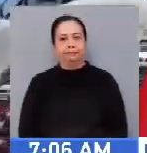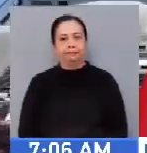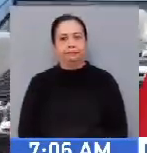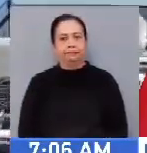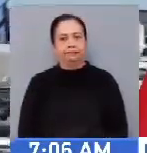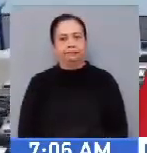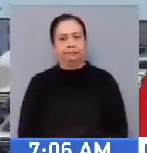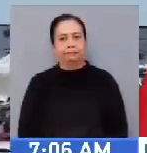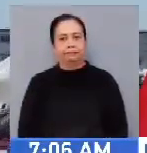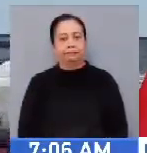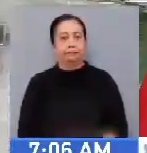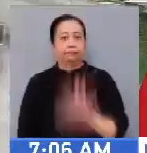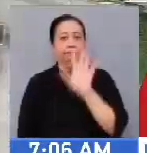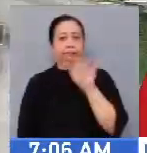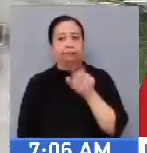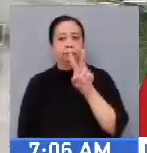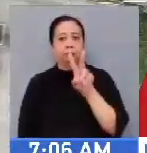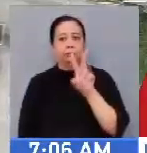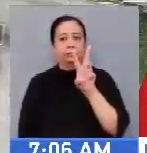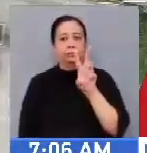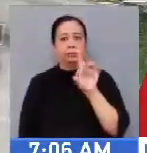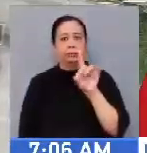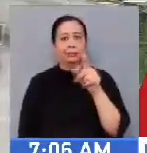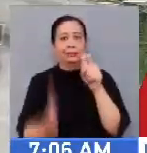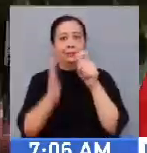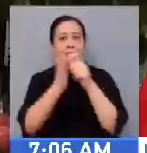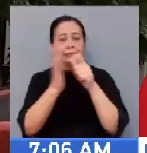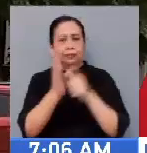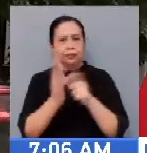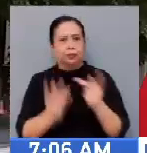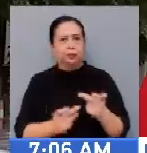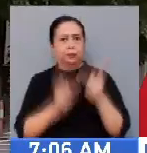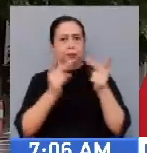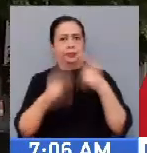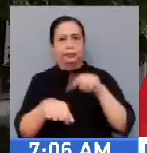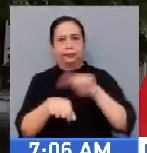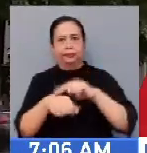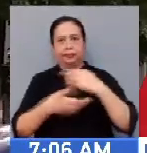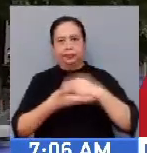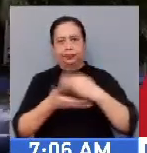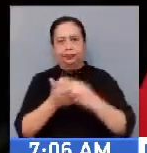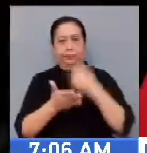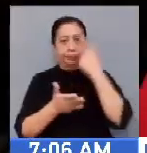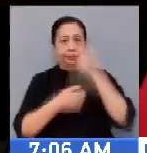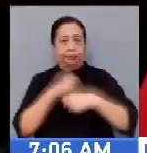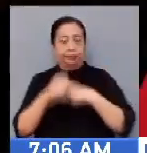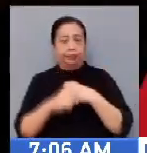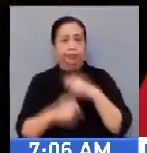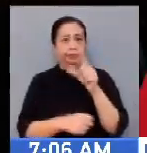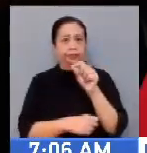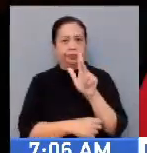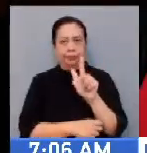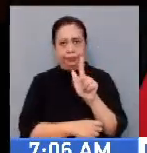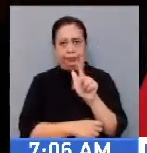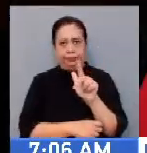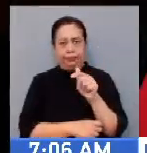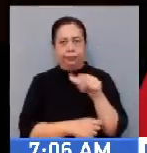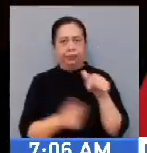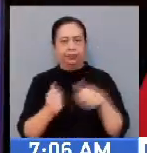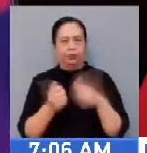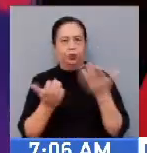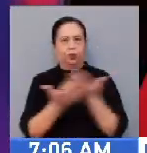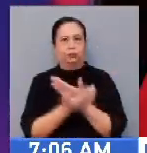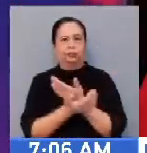5.268 trillion pesos ang proposed national budget para sa taong 2023 sa ilalim ng bagong administrasyon